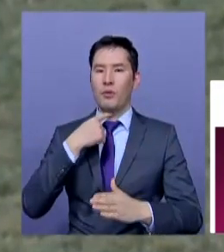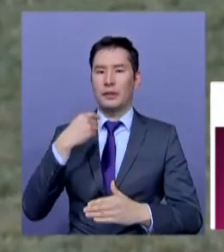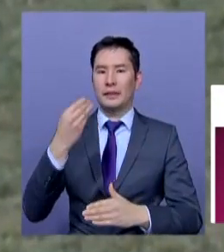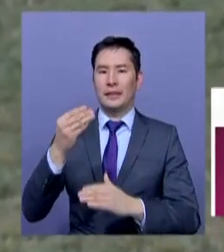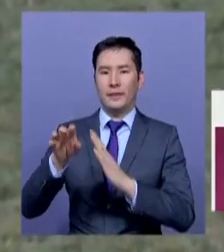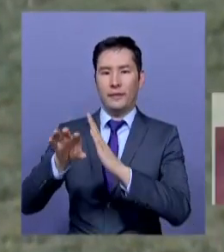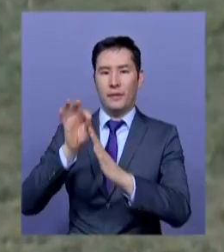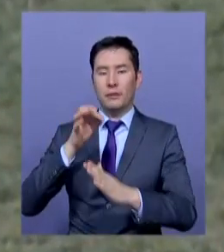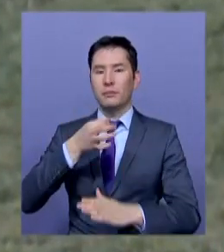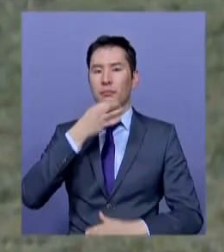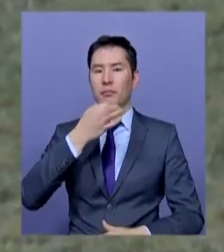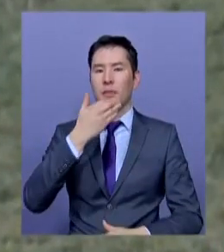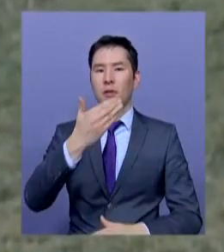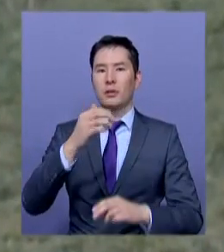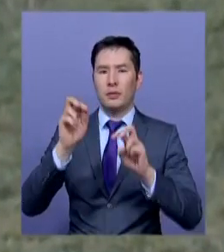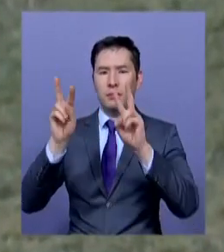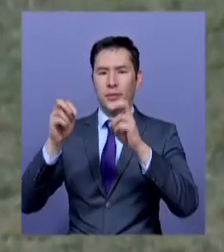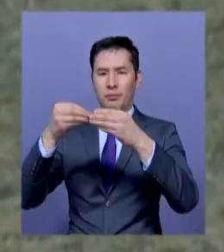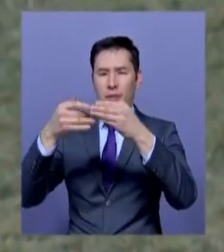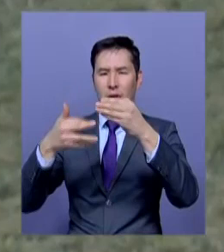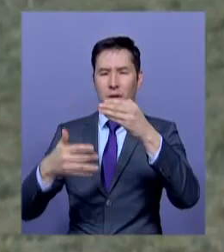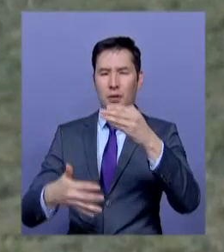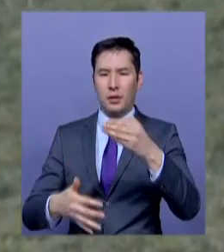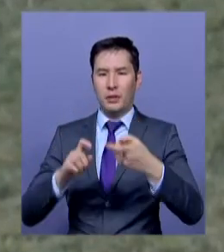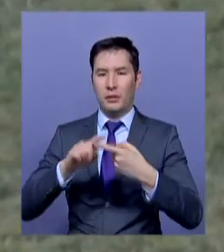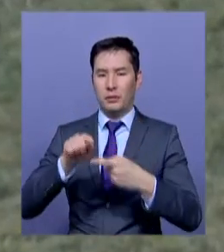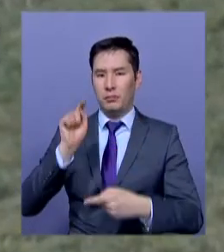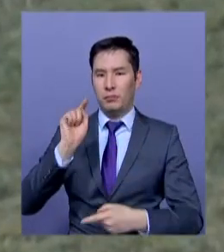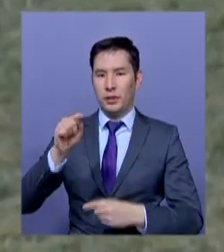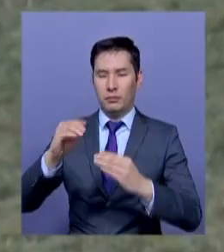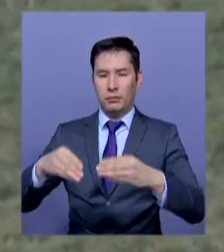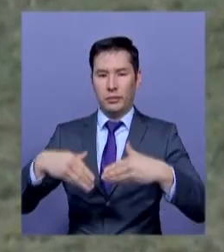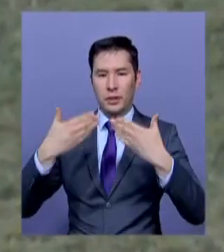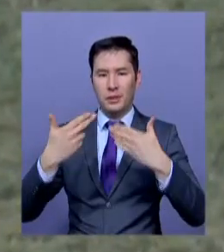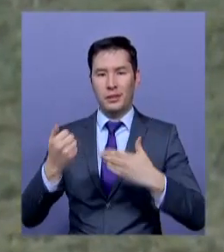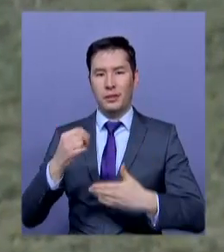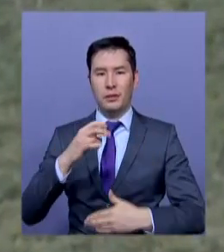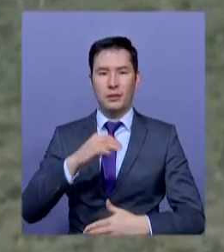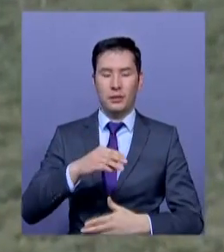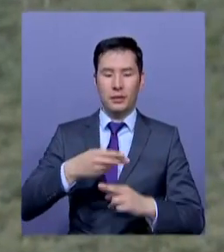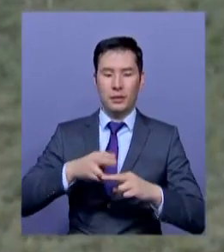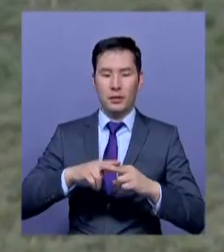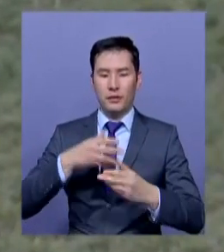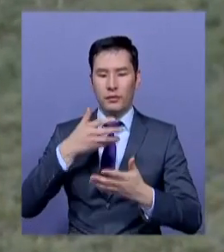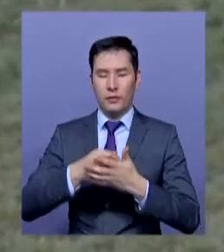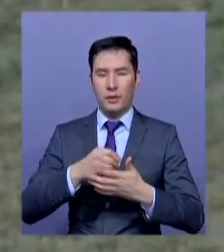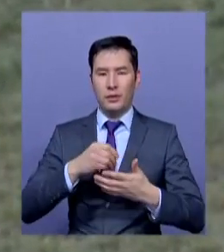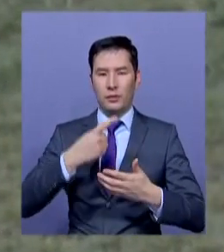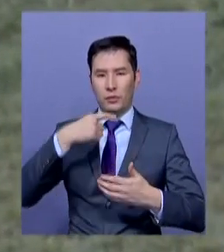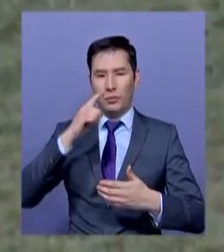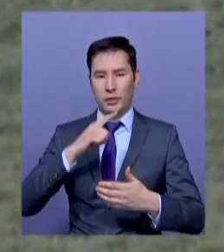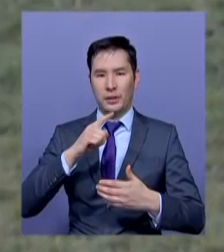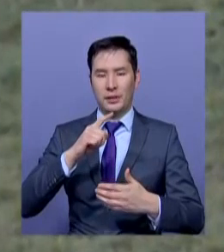Кейін өзіңізге ұнаған жобаны таңдаған кезде жүйе автоматты түрде электронды цифрлық қолтаңбаны немесе жеке сәйкестендіру нөмірін